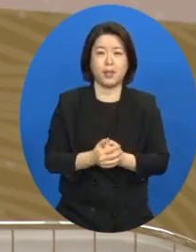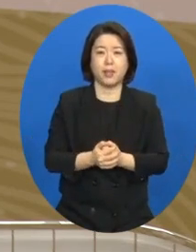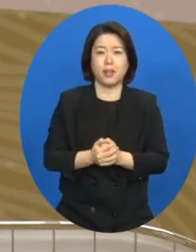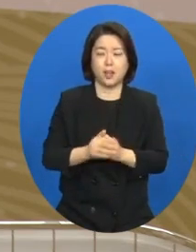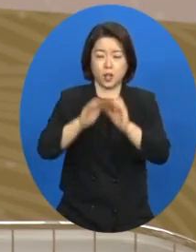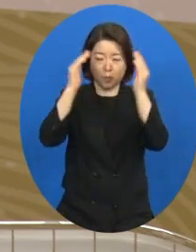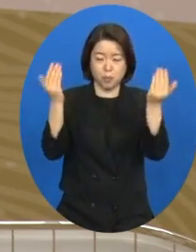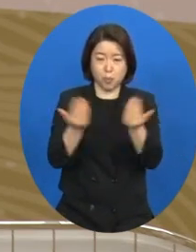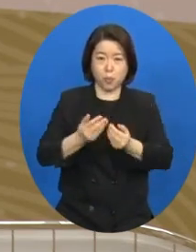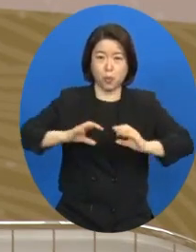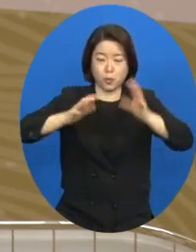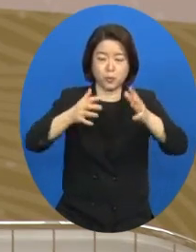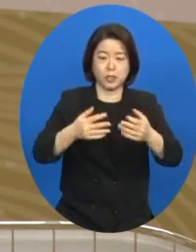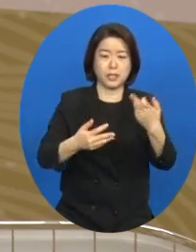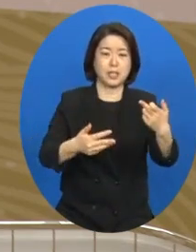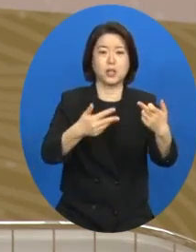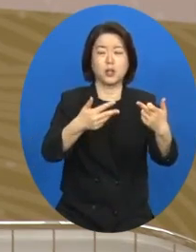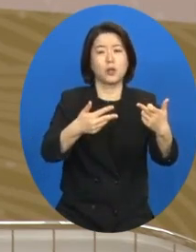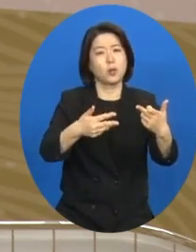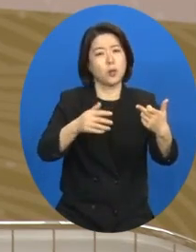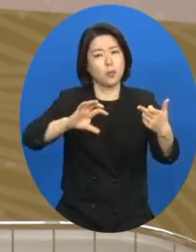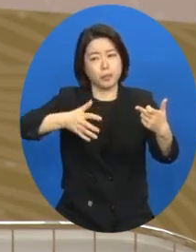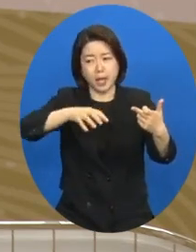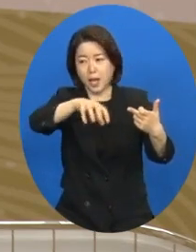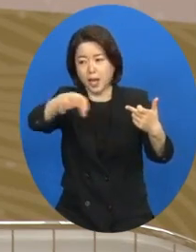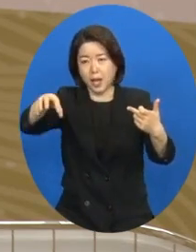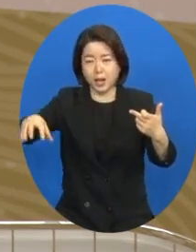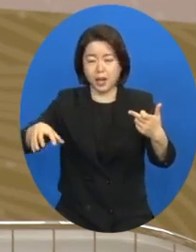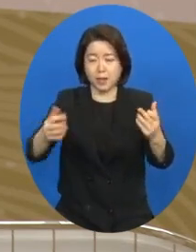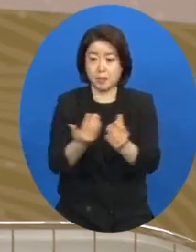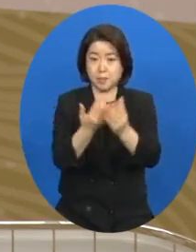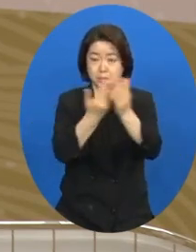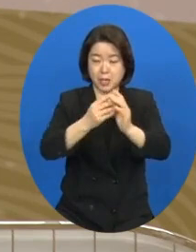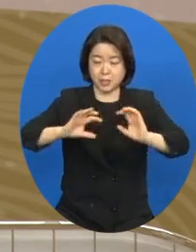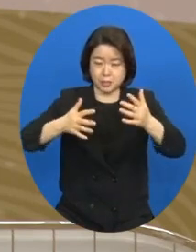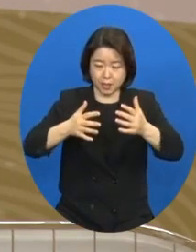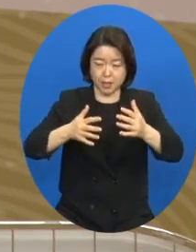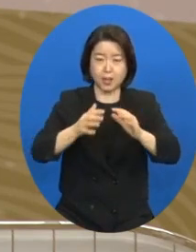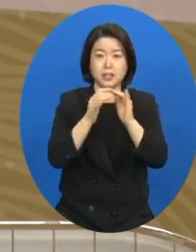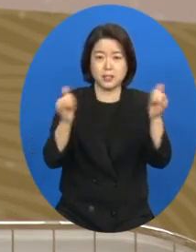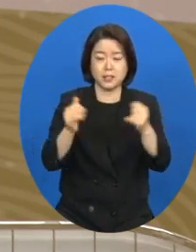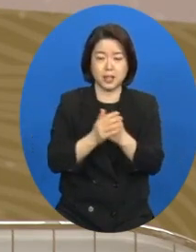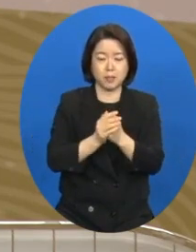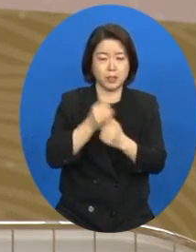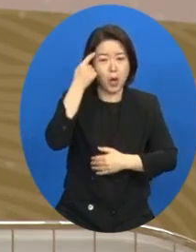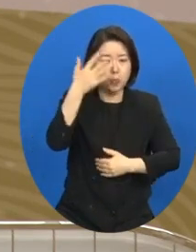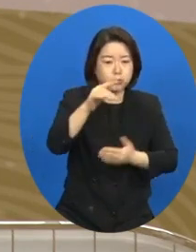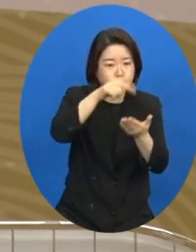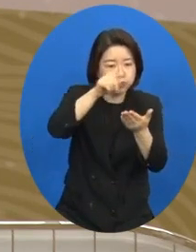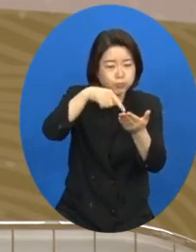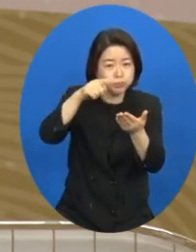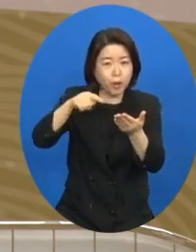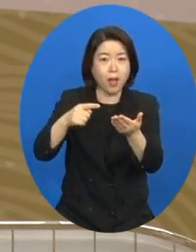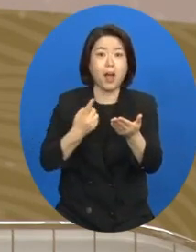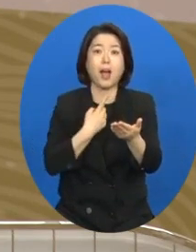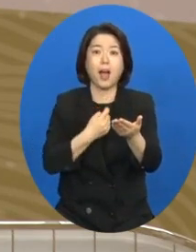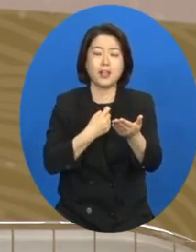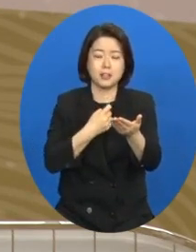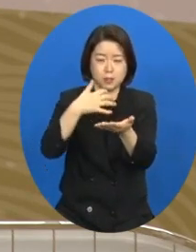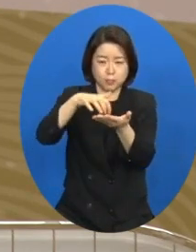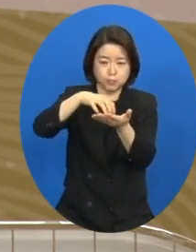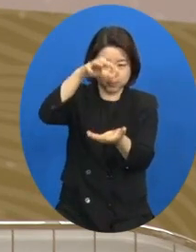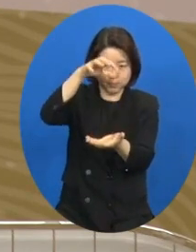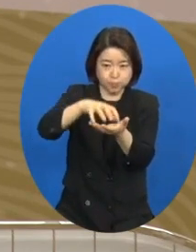전세계 10 7 나라 선진국 국민들의 에 설문조사를 했던 그 통계를